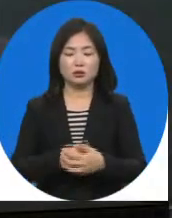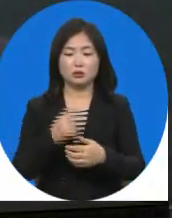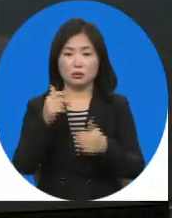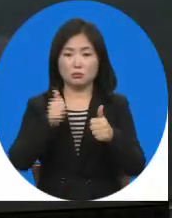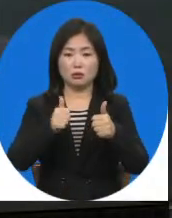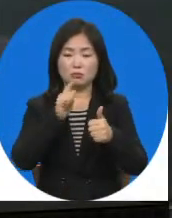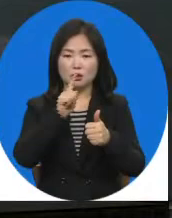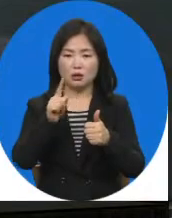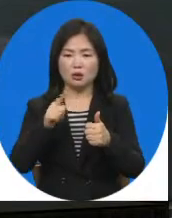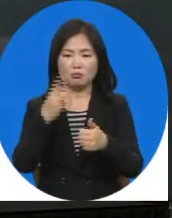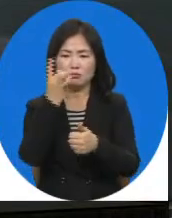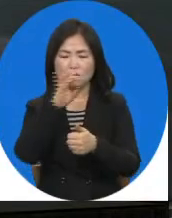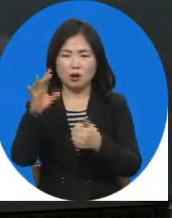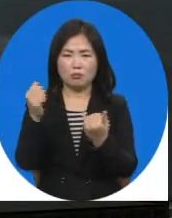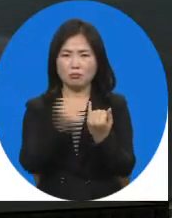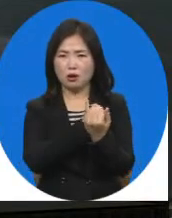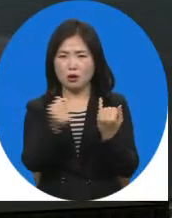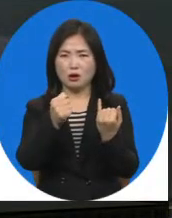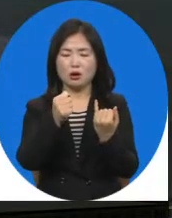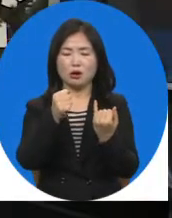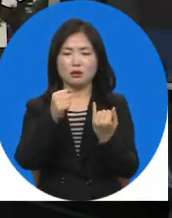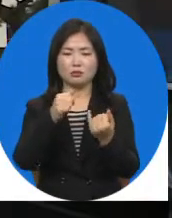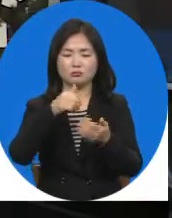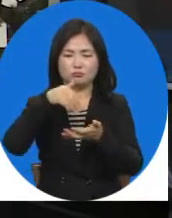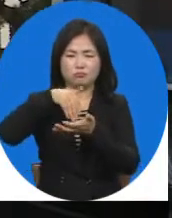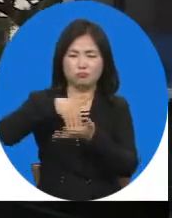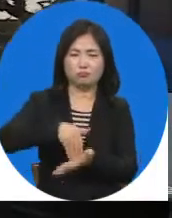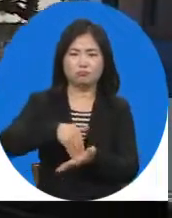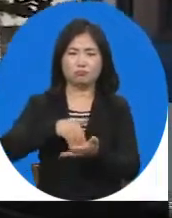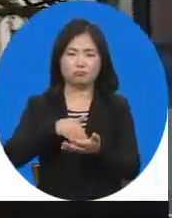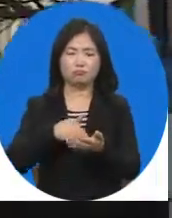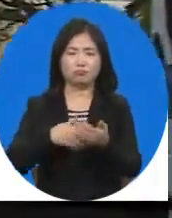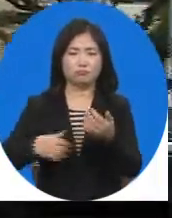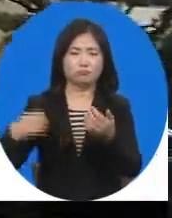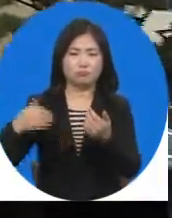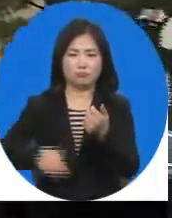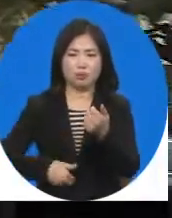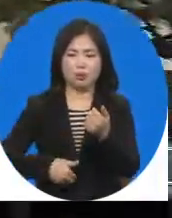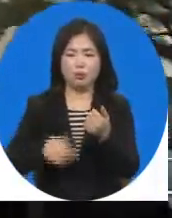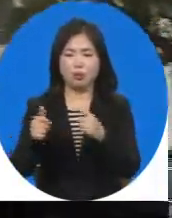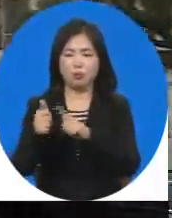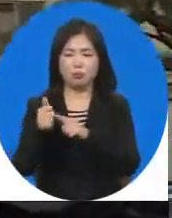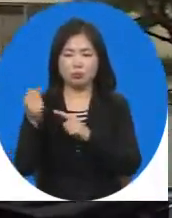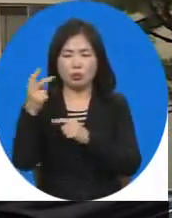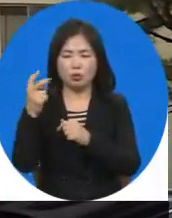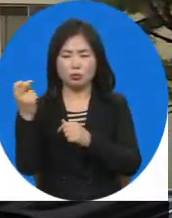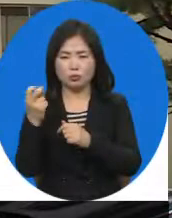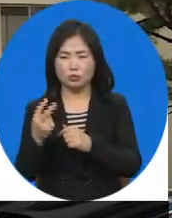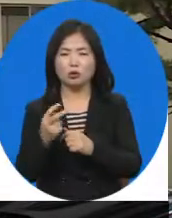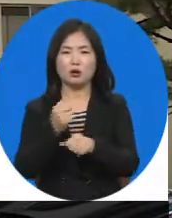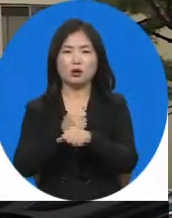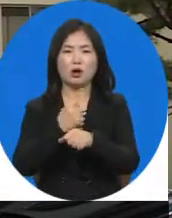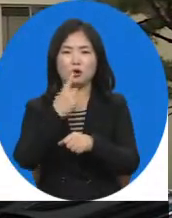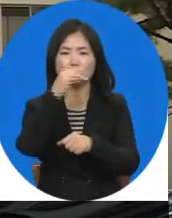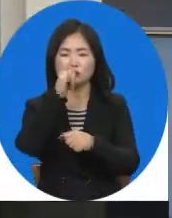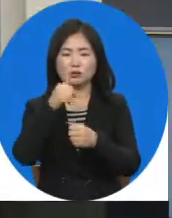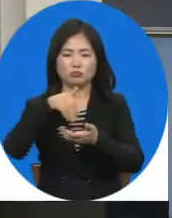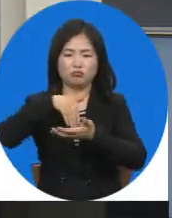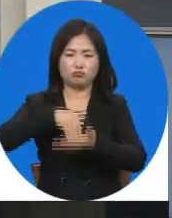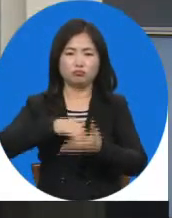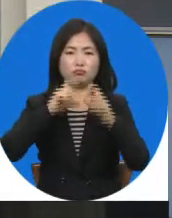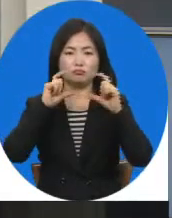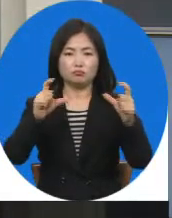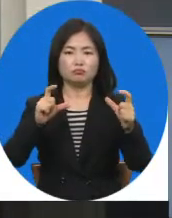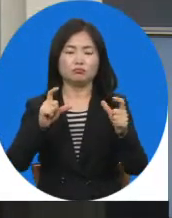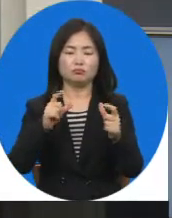재판부는 이른바 묻지마 범행은 엄중한 책임을 물어야 하고 피고인이 재범 위험성이 높아 중형을 선고하는